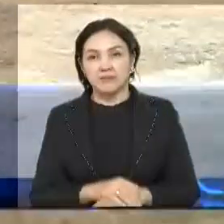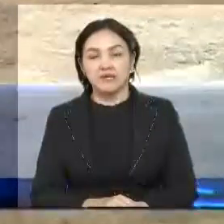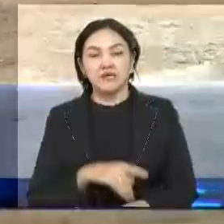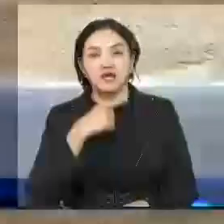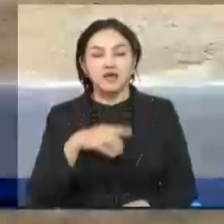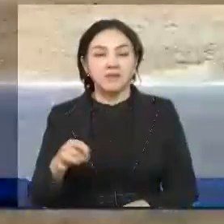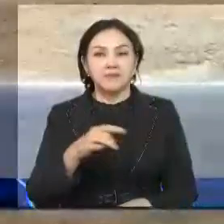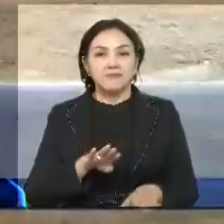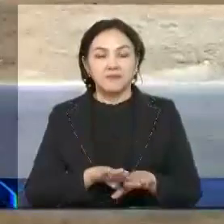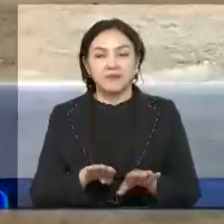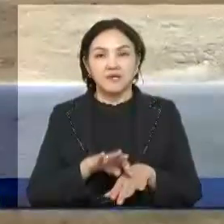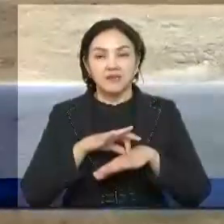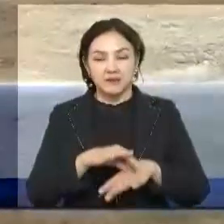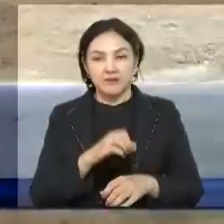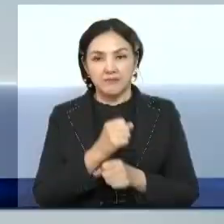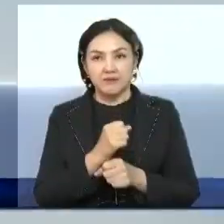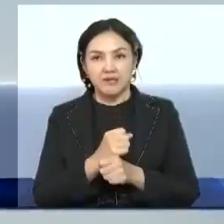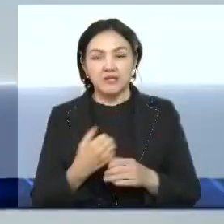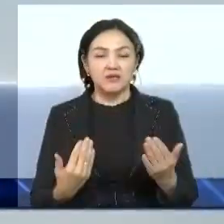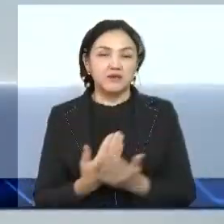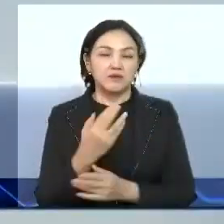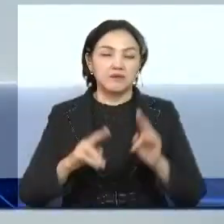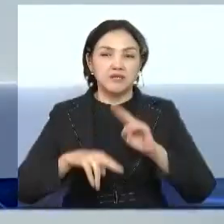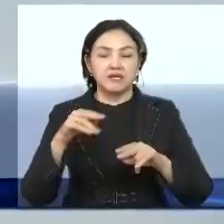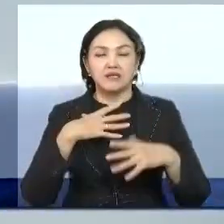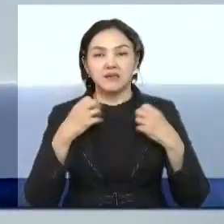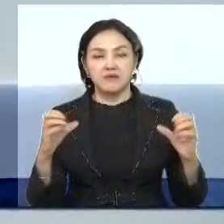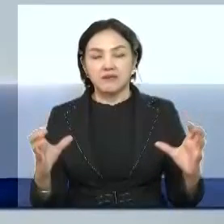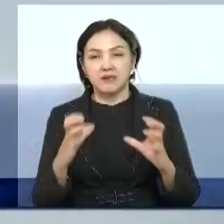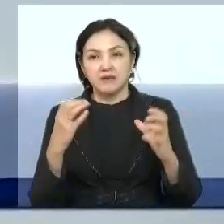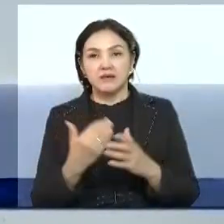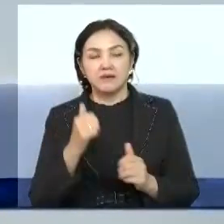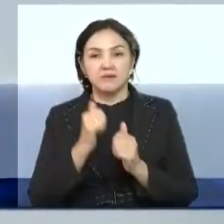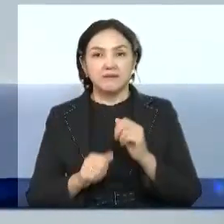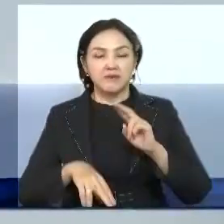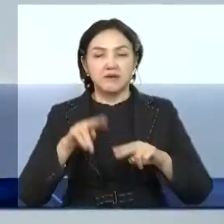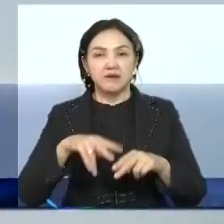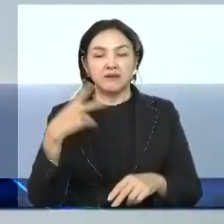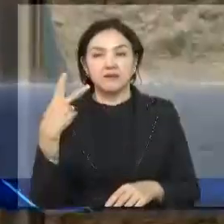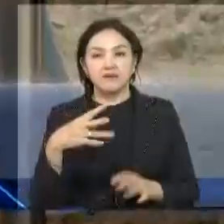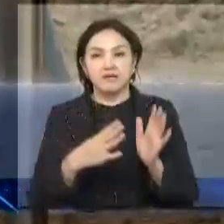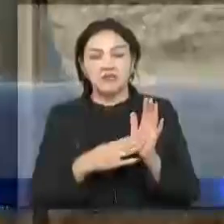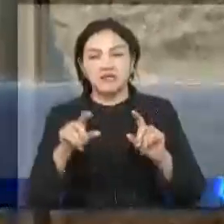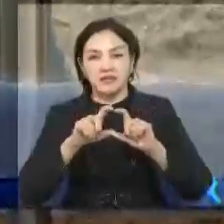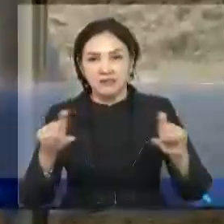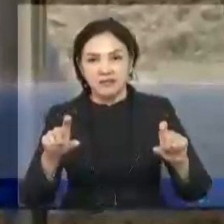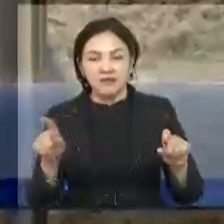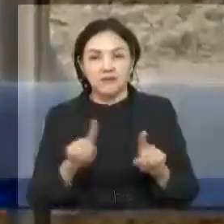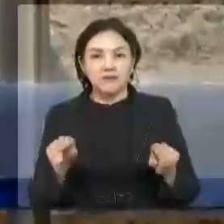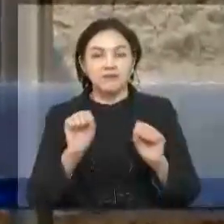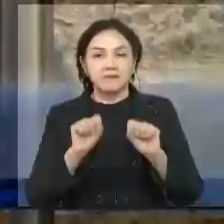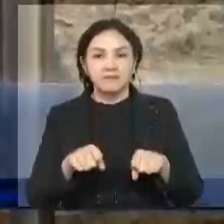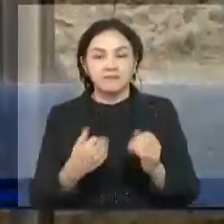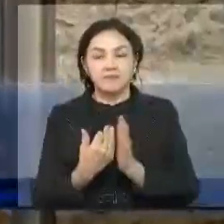Отметим, что в регионе также проводится масштабная работа по возведению новых объектов здравоохранения. В частности, уже строится 29 медицинских учреждений, что также